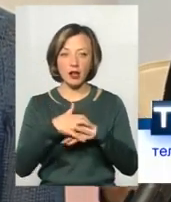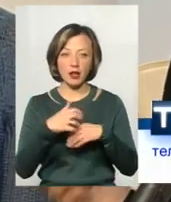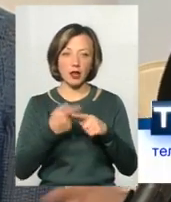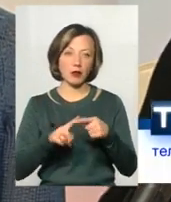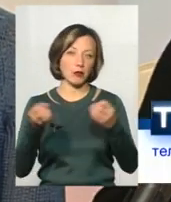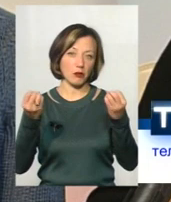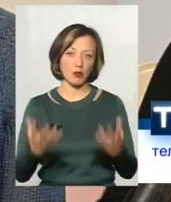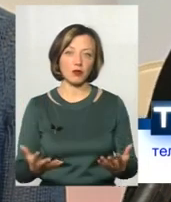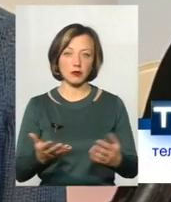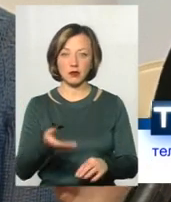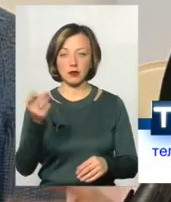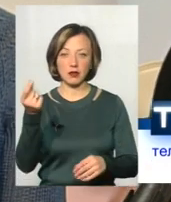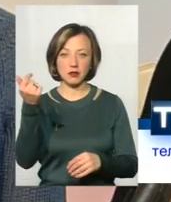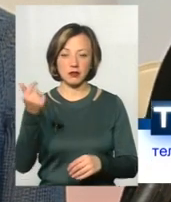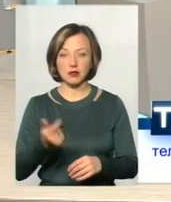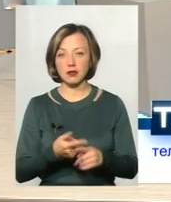так вот раз,